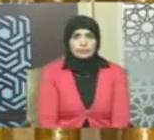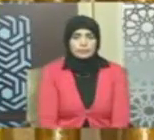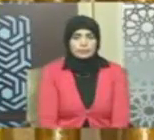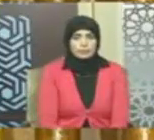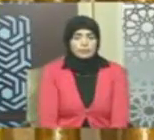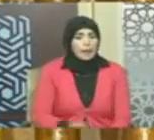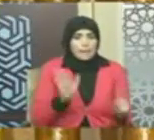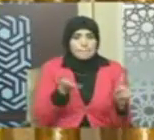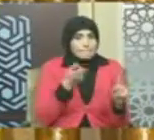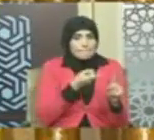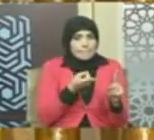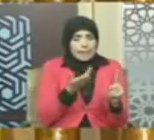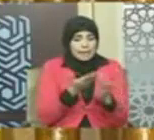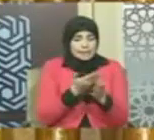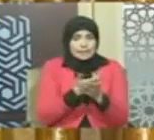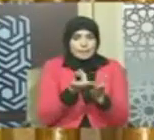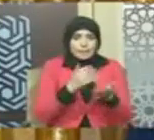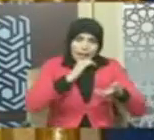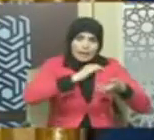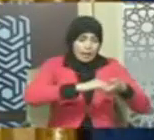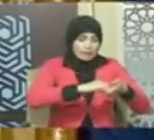ما على هذا بيعتك